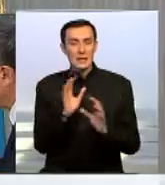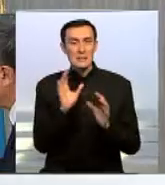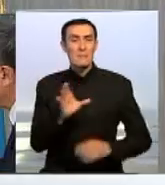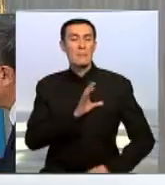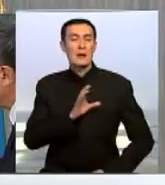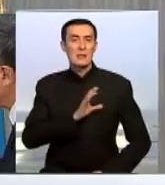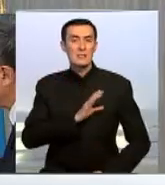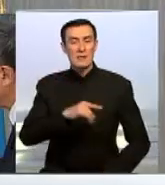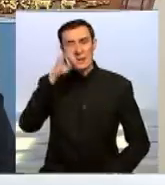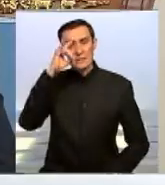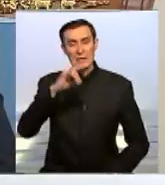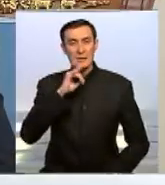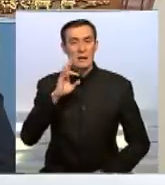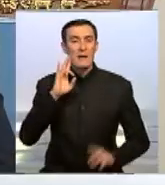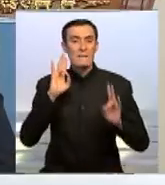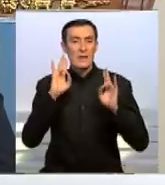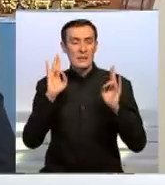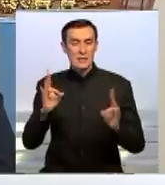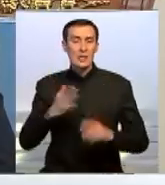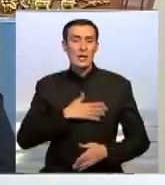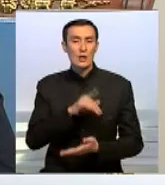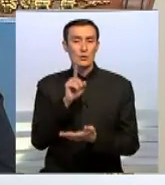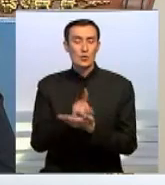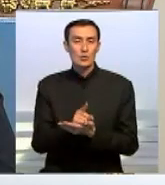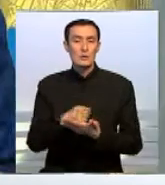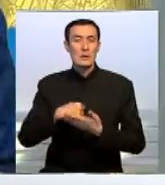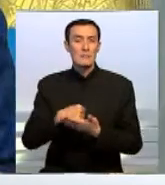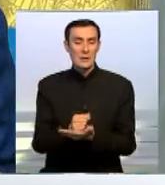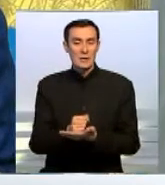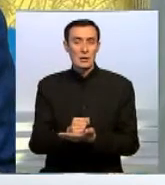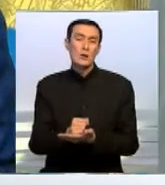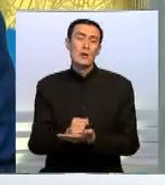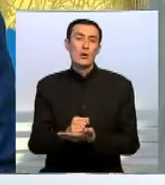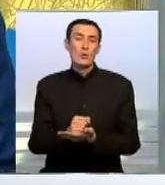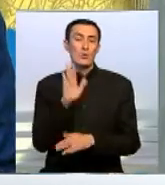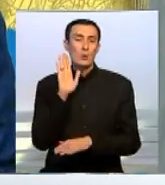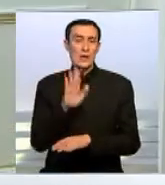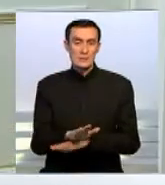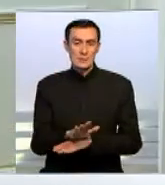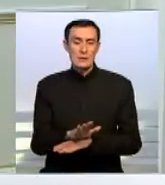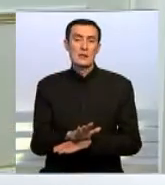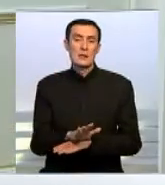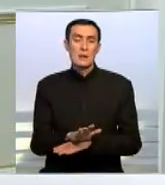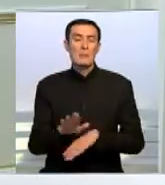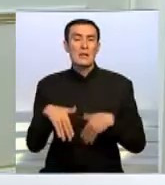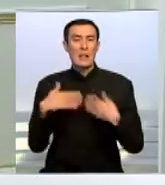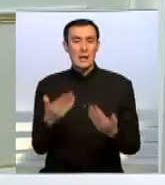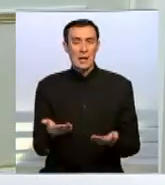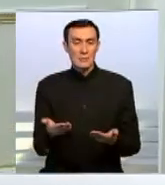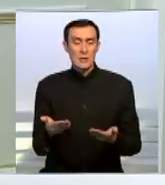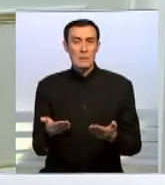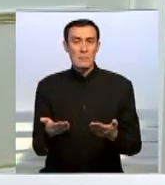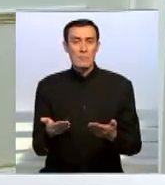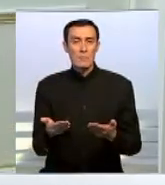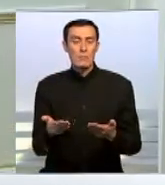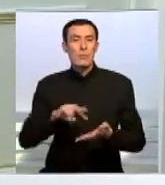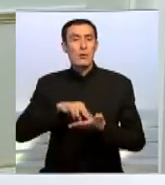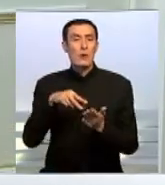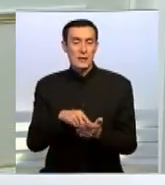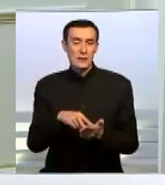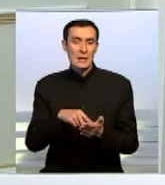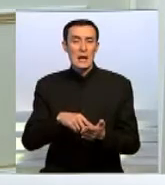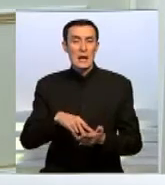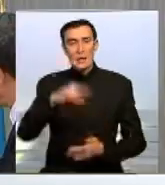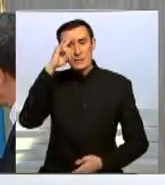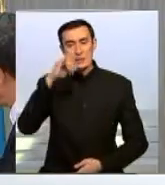богатство казахской фонетики. Я должен принять указ, утвердить предлагаемый проект алфавита казахского